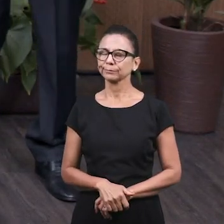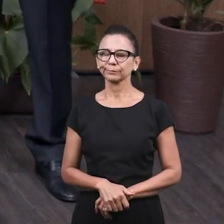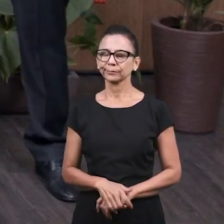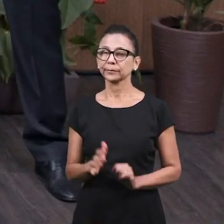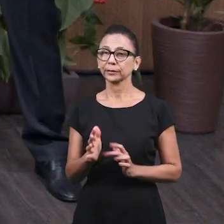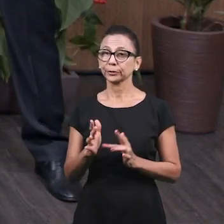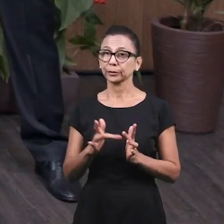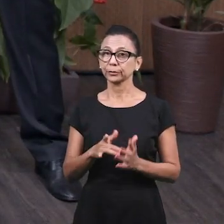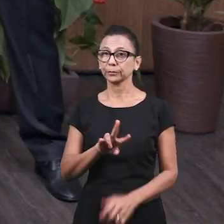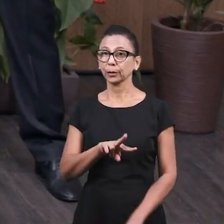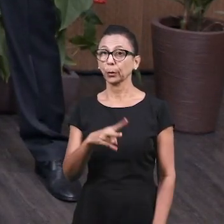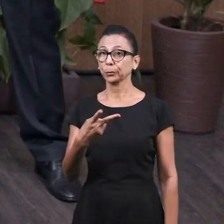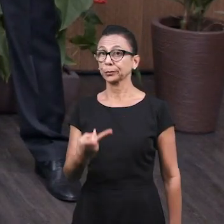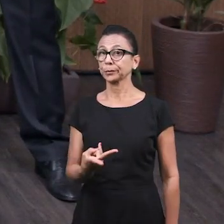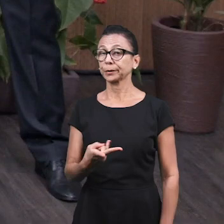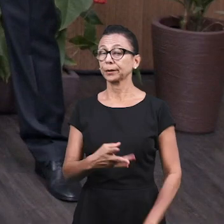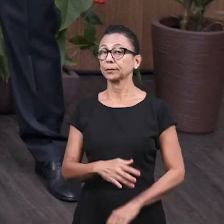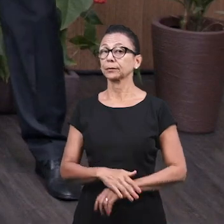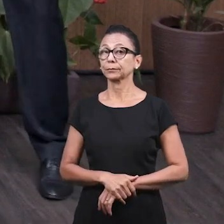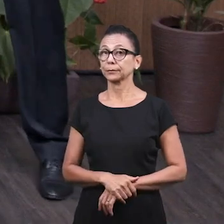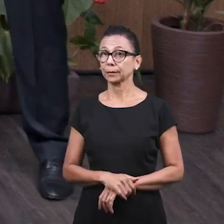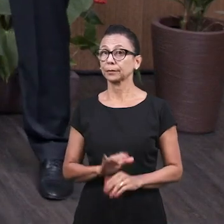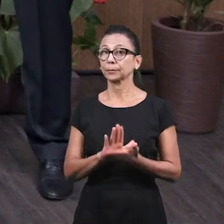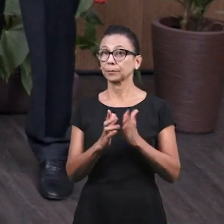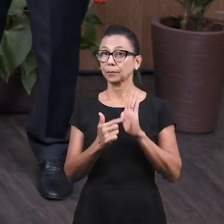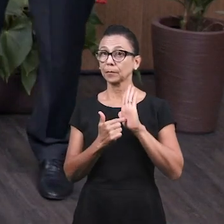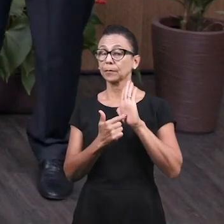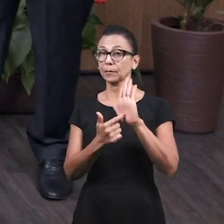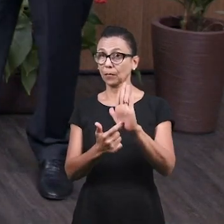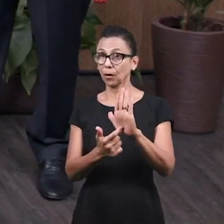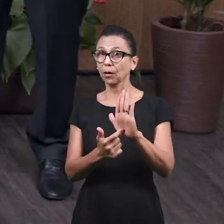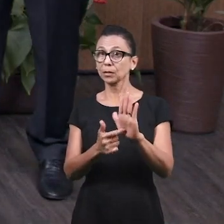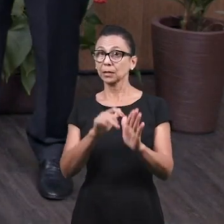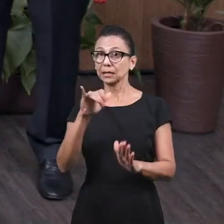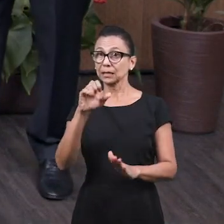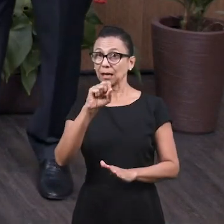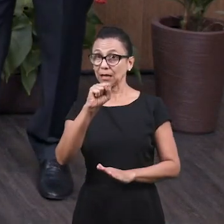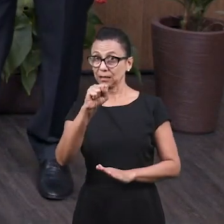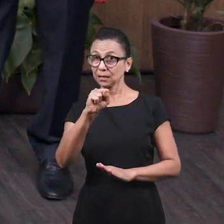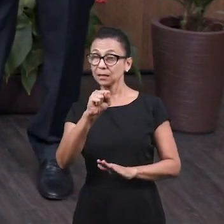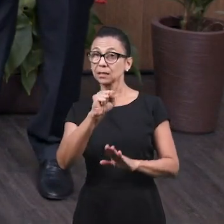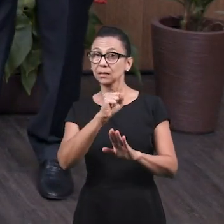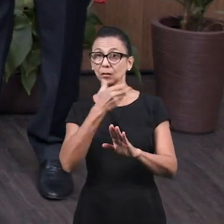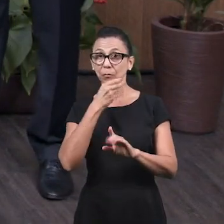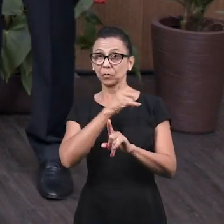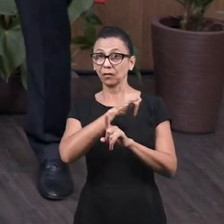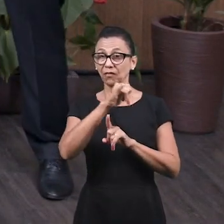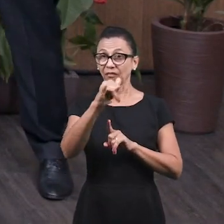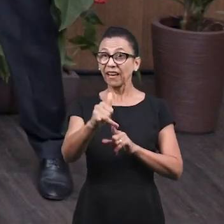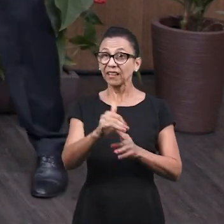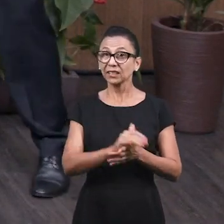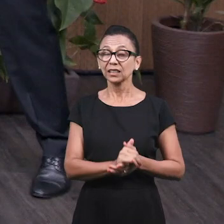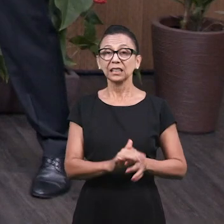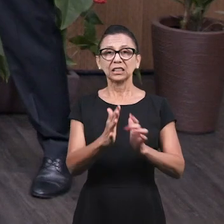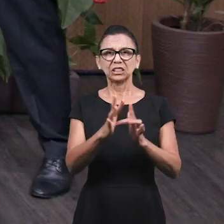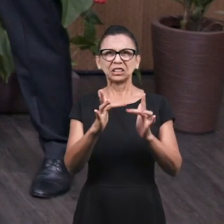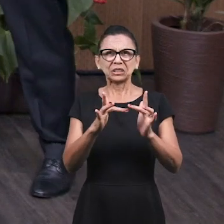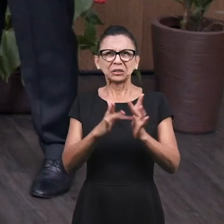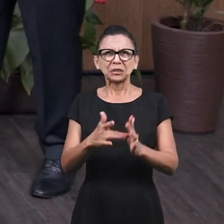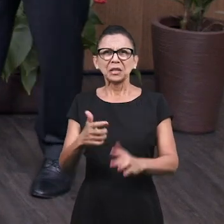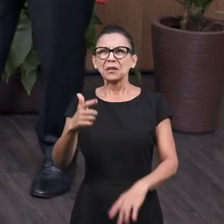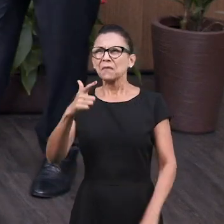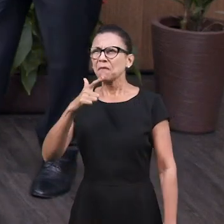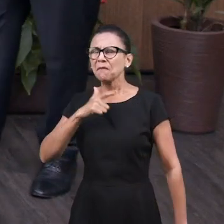был ничем из этого. Библия говорит нам в книге пророка Исаии,